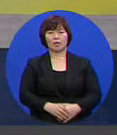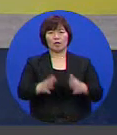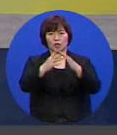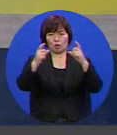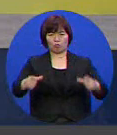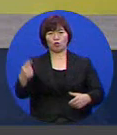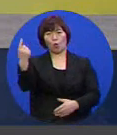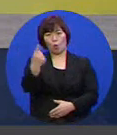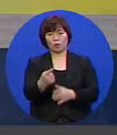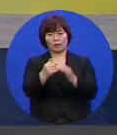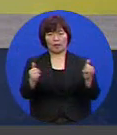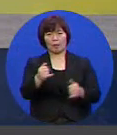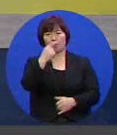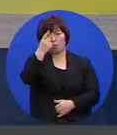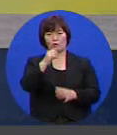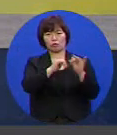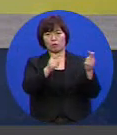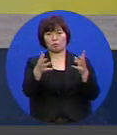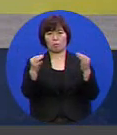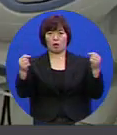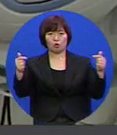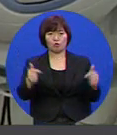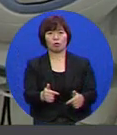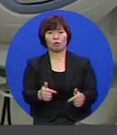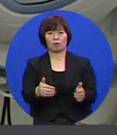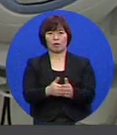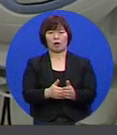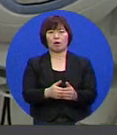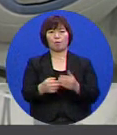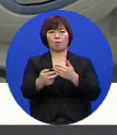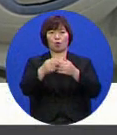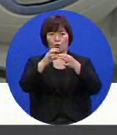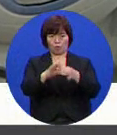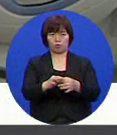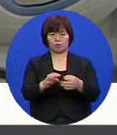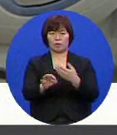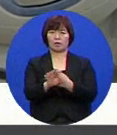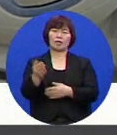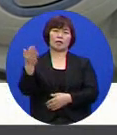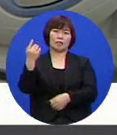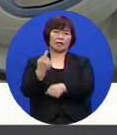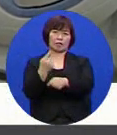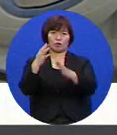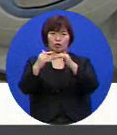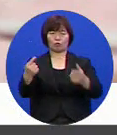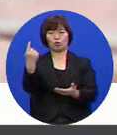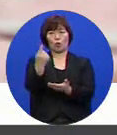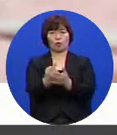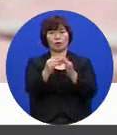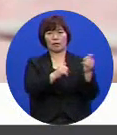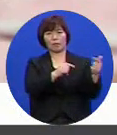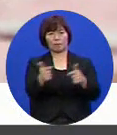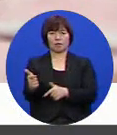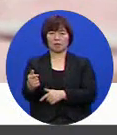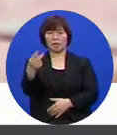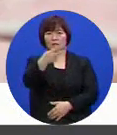전북을 찾은 외국인 환자 수가 크게 줄었습니다. 보건복지부에 따르면 지난해 전북을 찾은 외국인